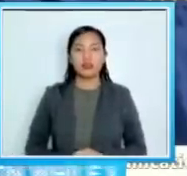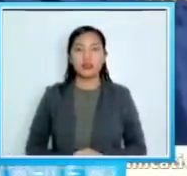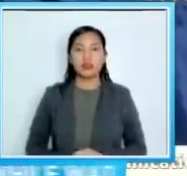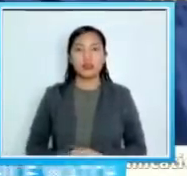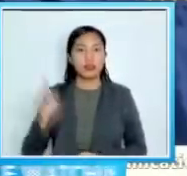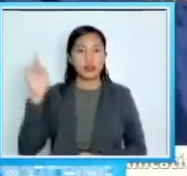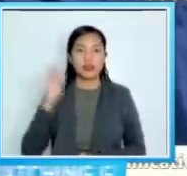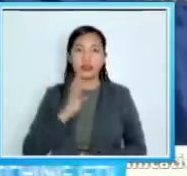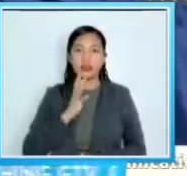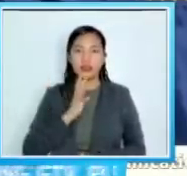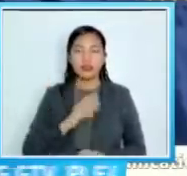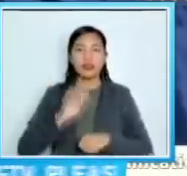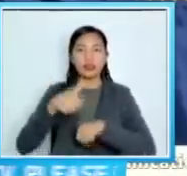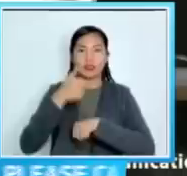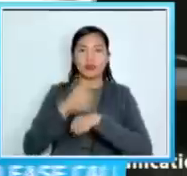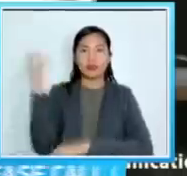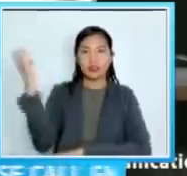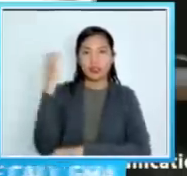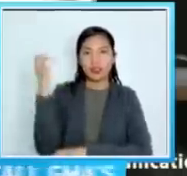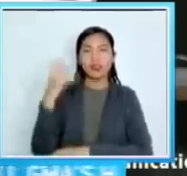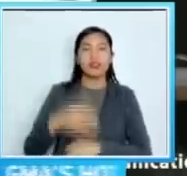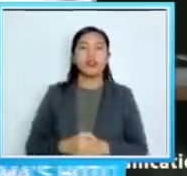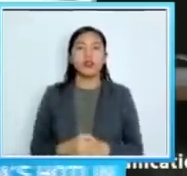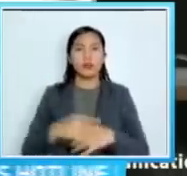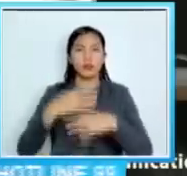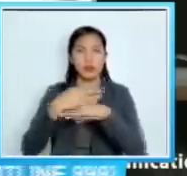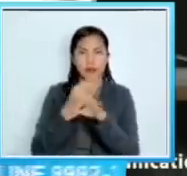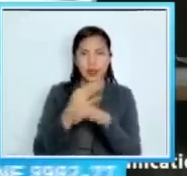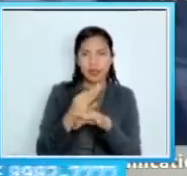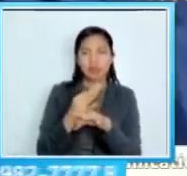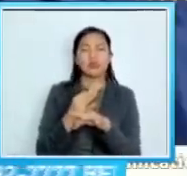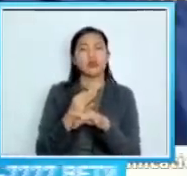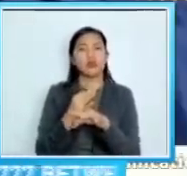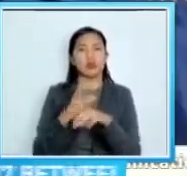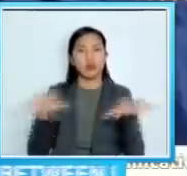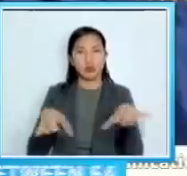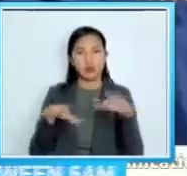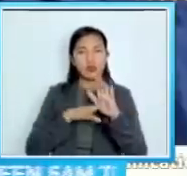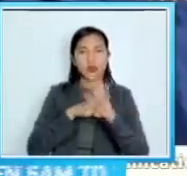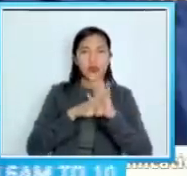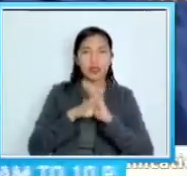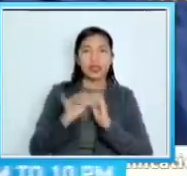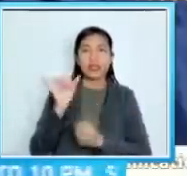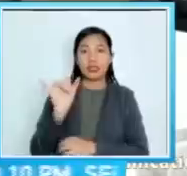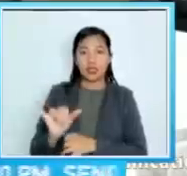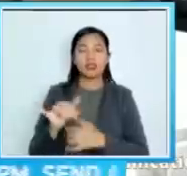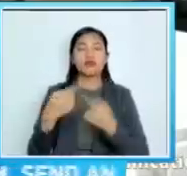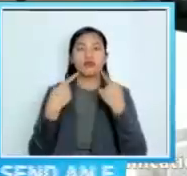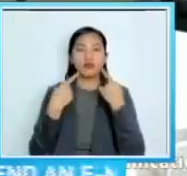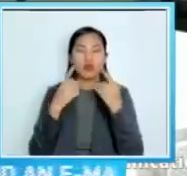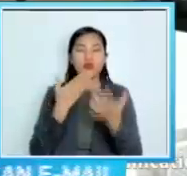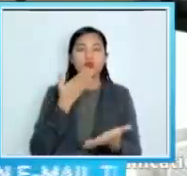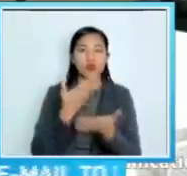relief and rehabilitation efforts. This will also be an effective mechanism to